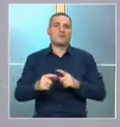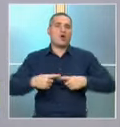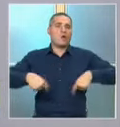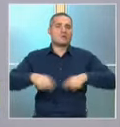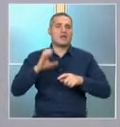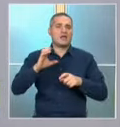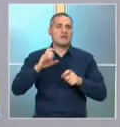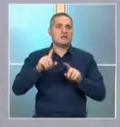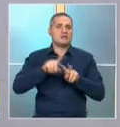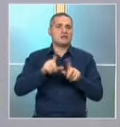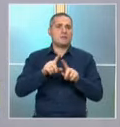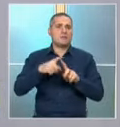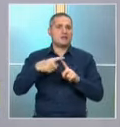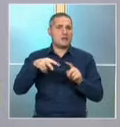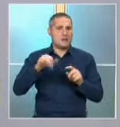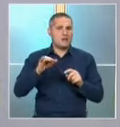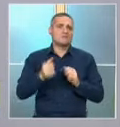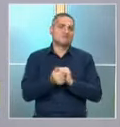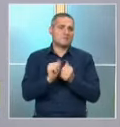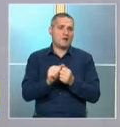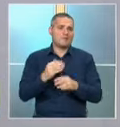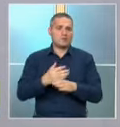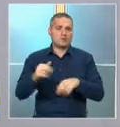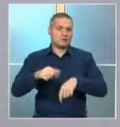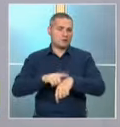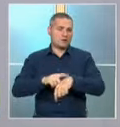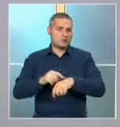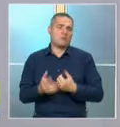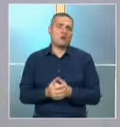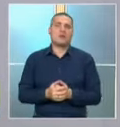Симитли. Справяме се към настоящия момент.